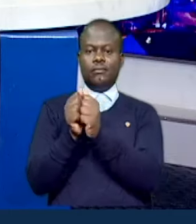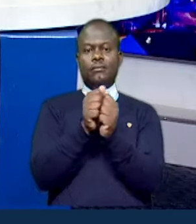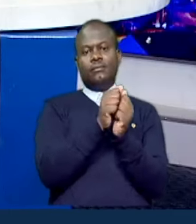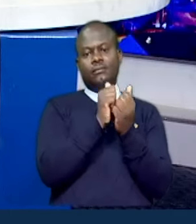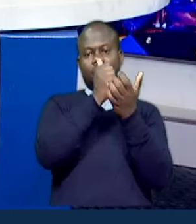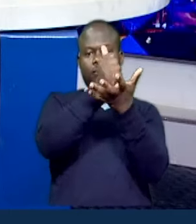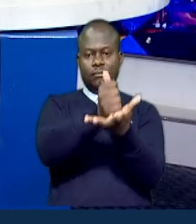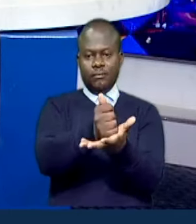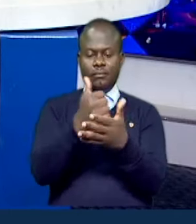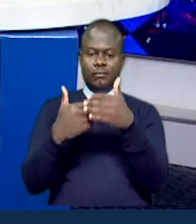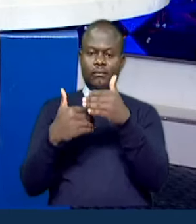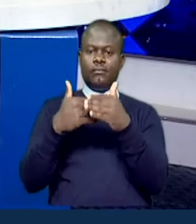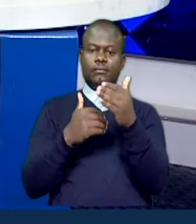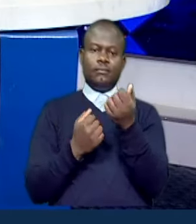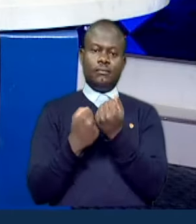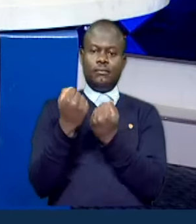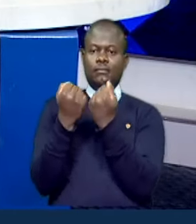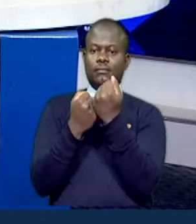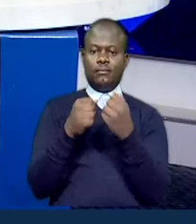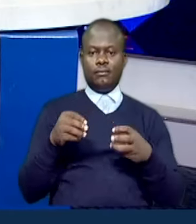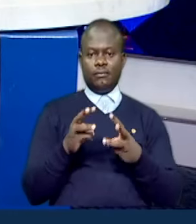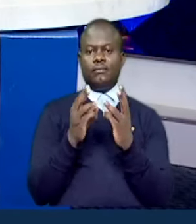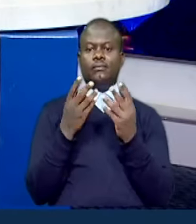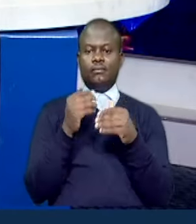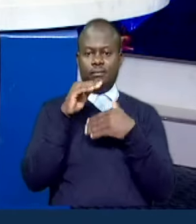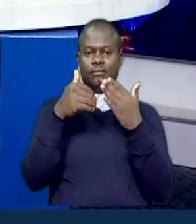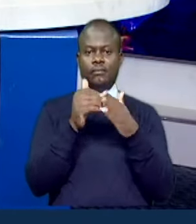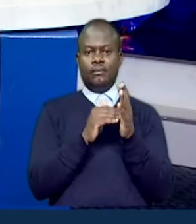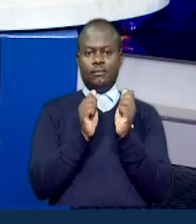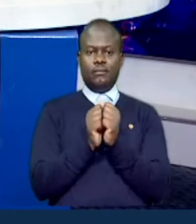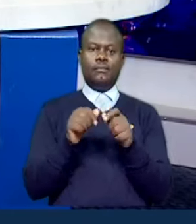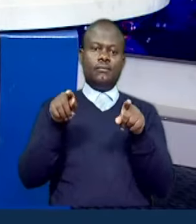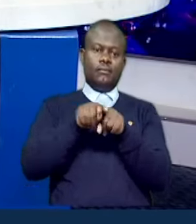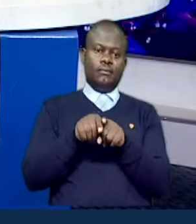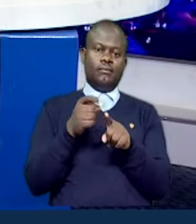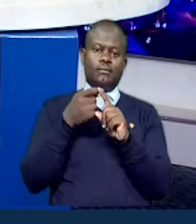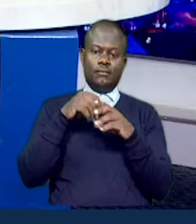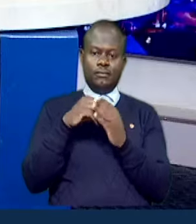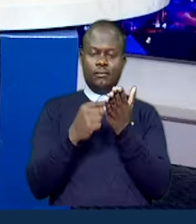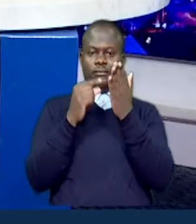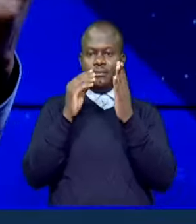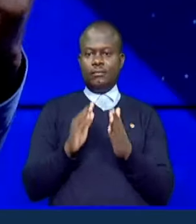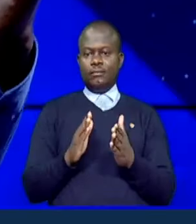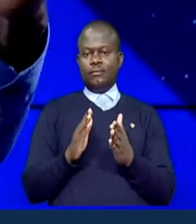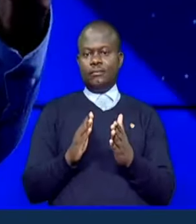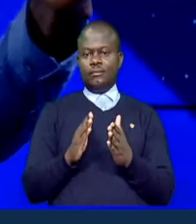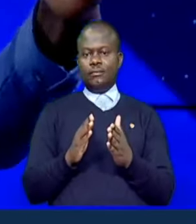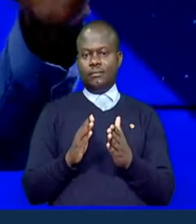bikabafasha kugenderana no guhahirana mu buryo bworoshye kimwe nuko nabavuye Uganda mu bice byo